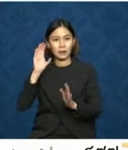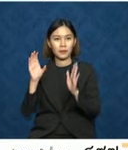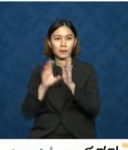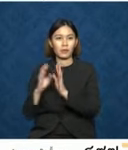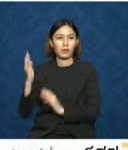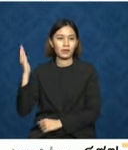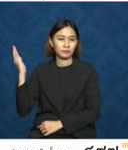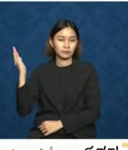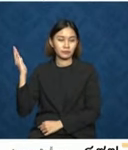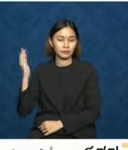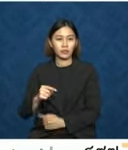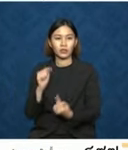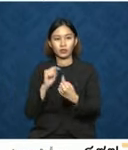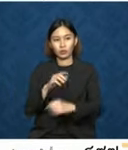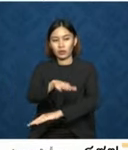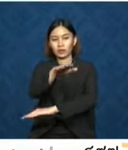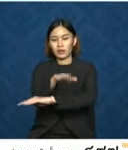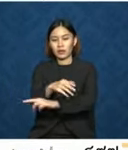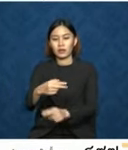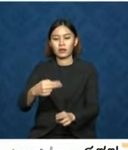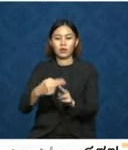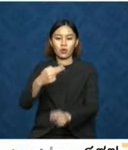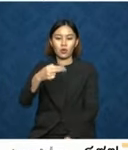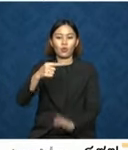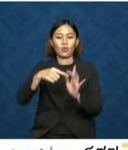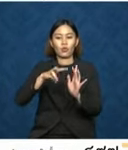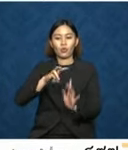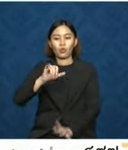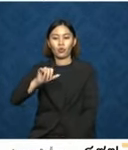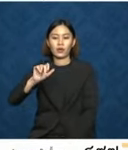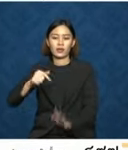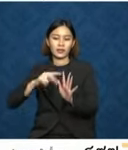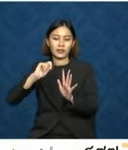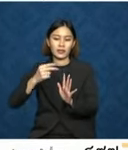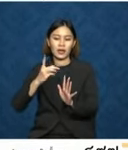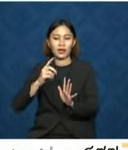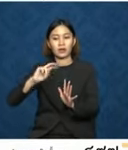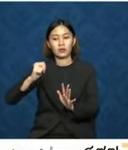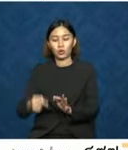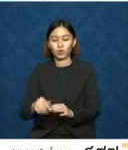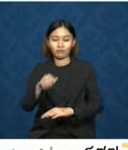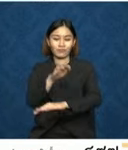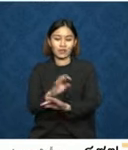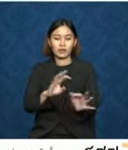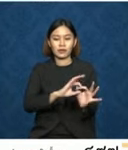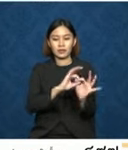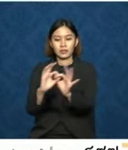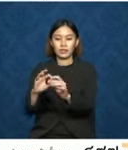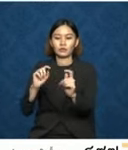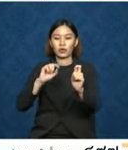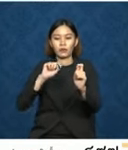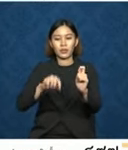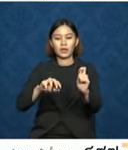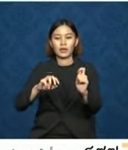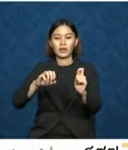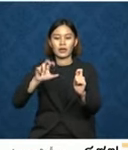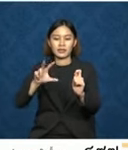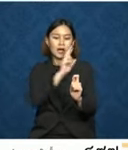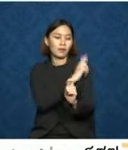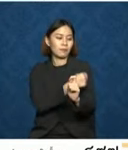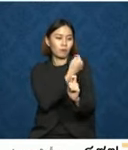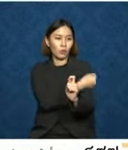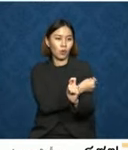ครับนี่คือแยกห้วยยางดงเป็นจุดเชื่อมระหว่างถนนเส้นที่จะไปอำเภอสามหมอ